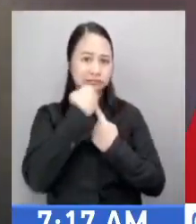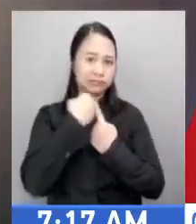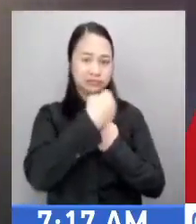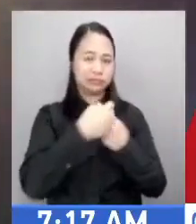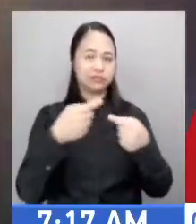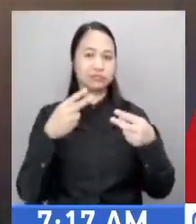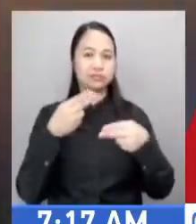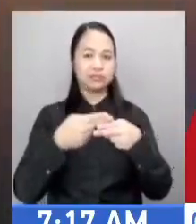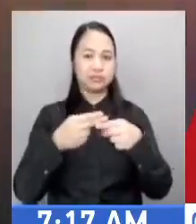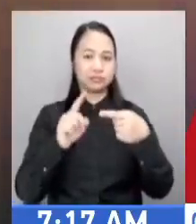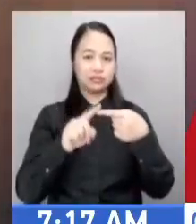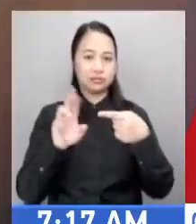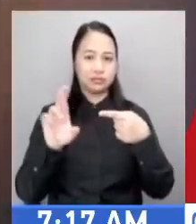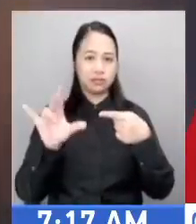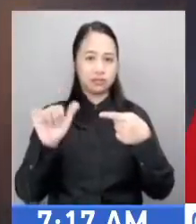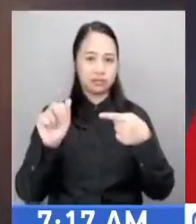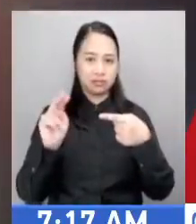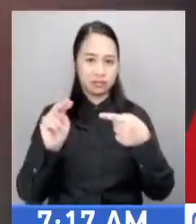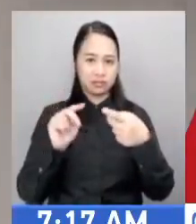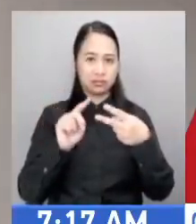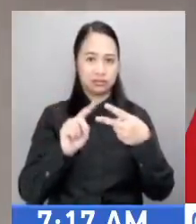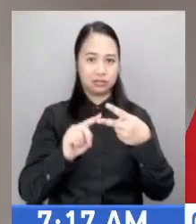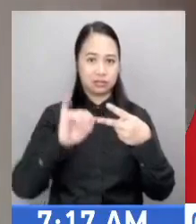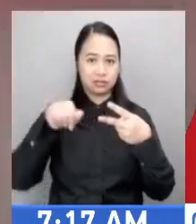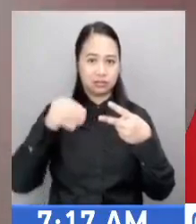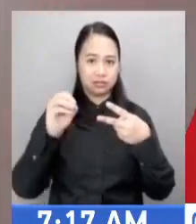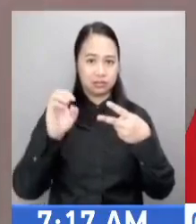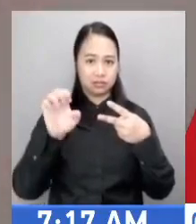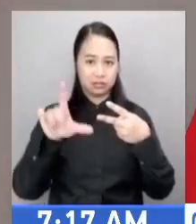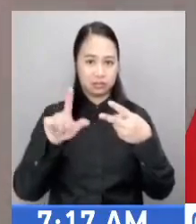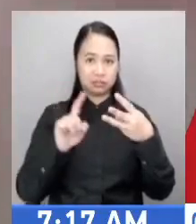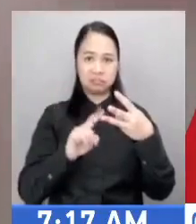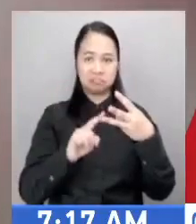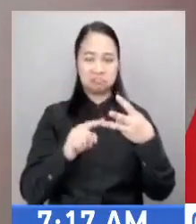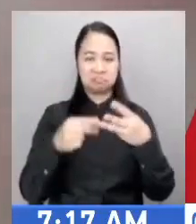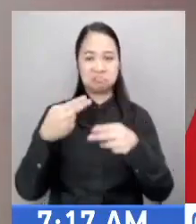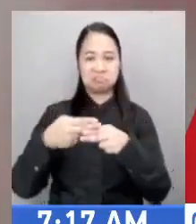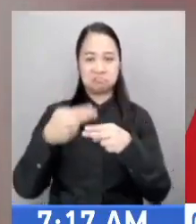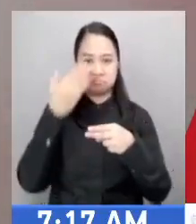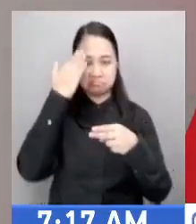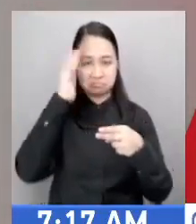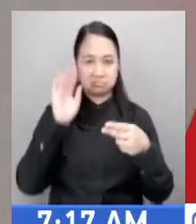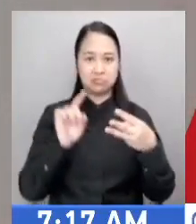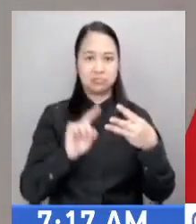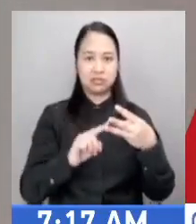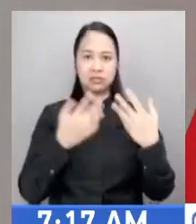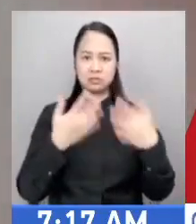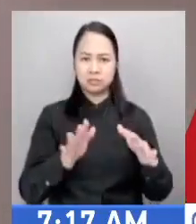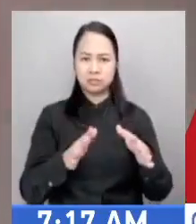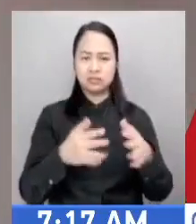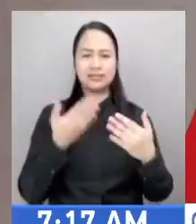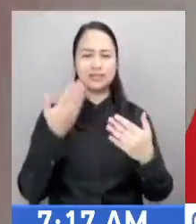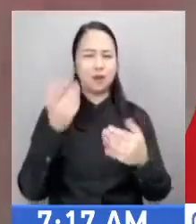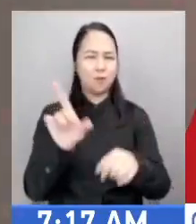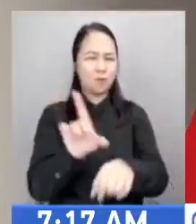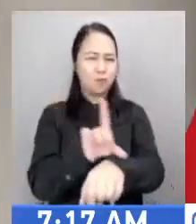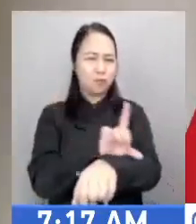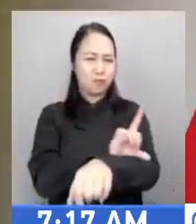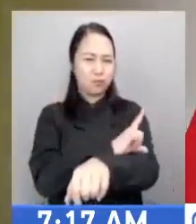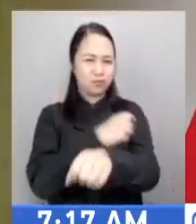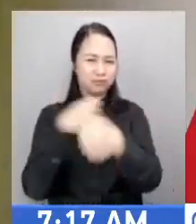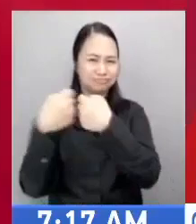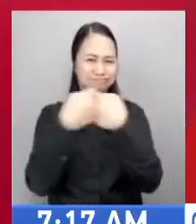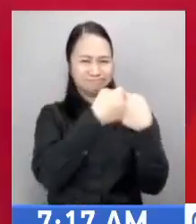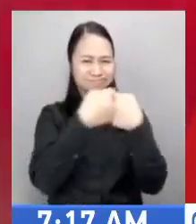Piotena Jr. at isa pang hindi pinangalanan. Base sa investigasyon, tatinang may alita ng mga sangkot at napagtripan daw ng mga suspect